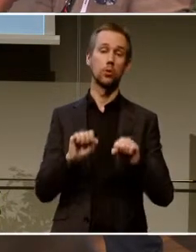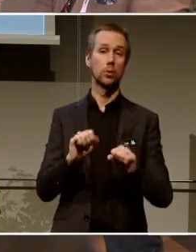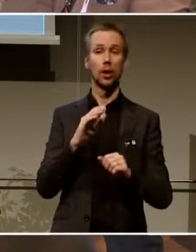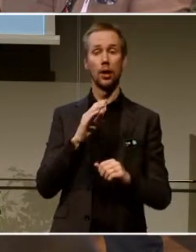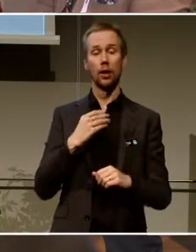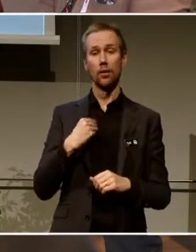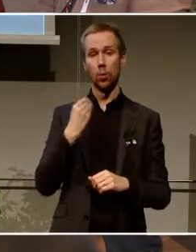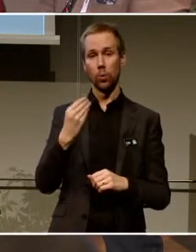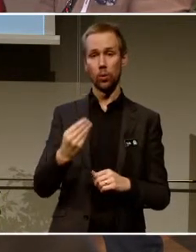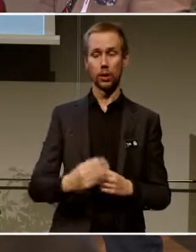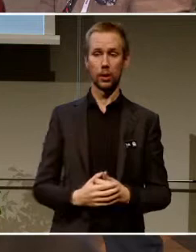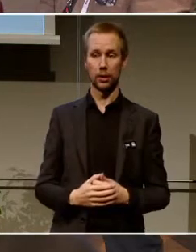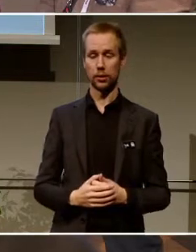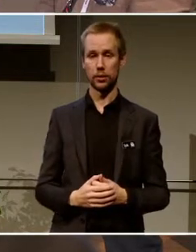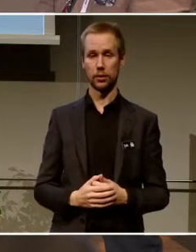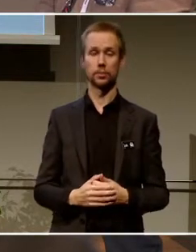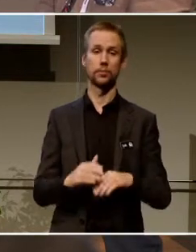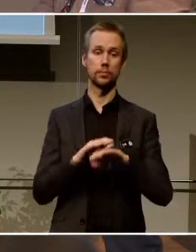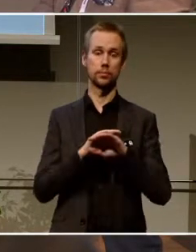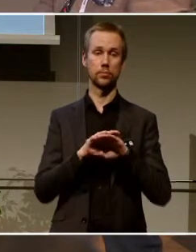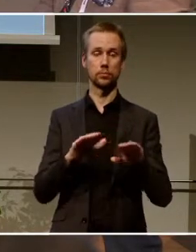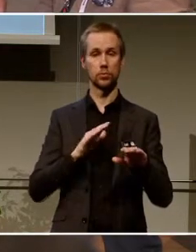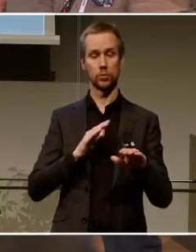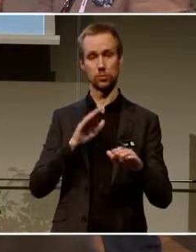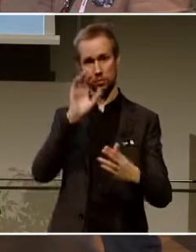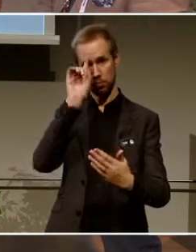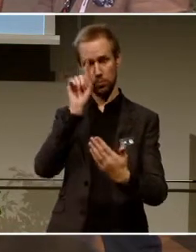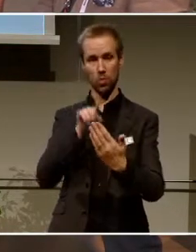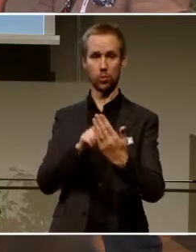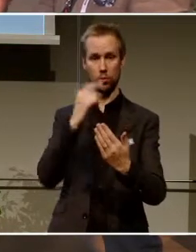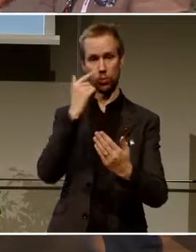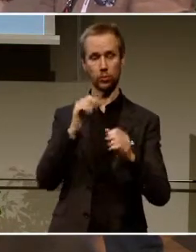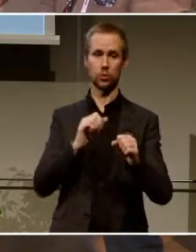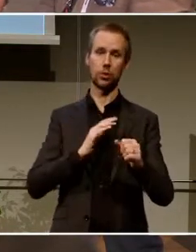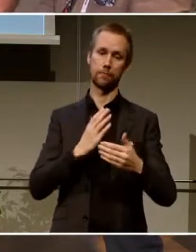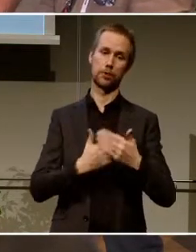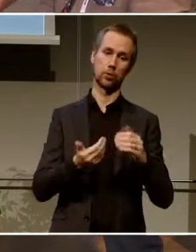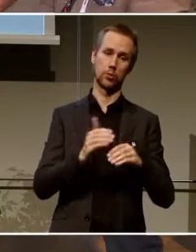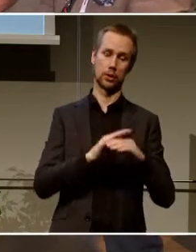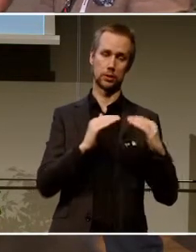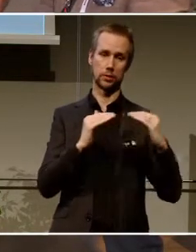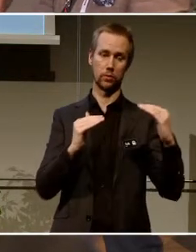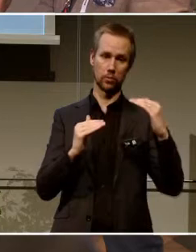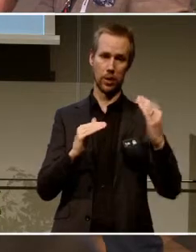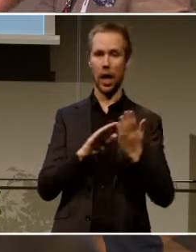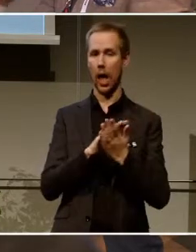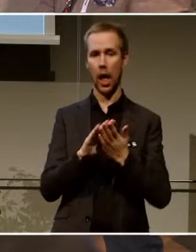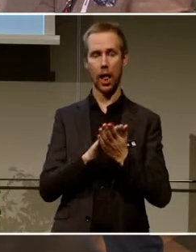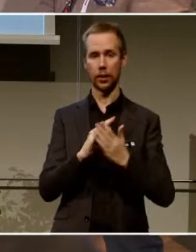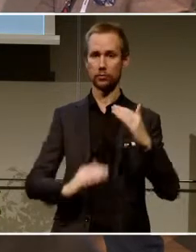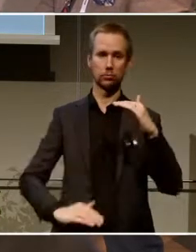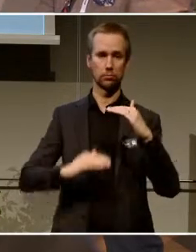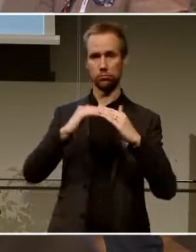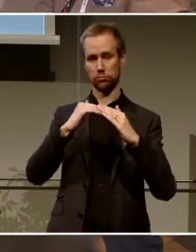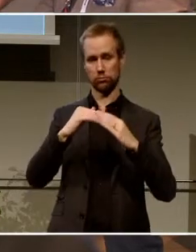att inte sträva efter att tro att man måste ha en viss kompetens, för man kan ändå aldrig bli fullärd. För det